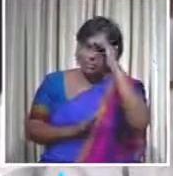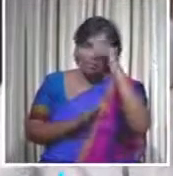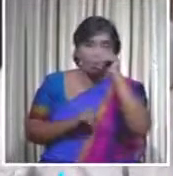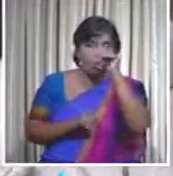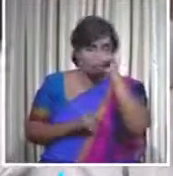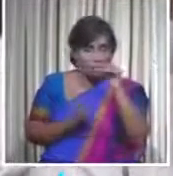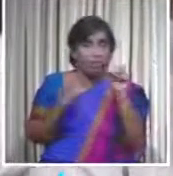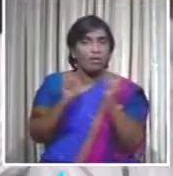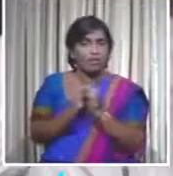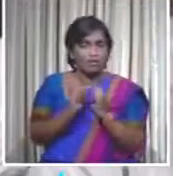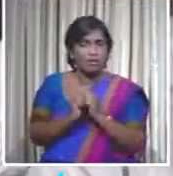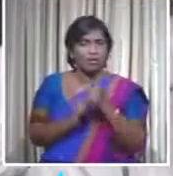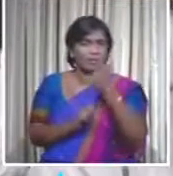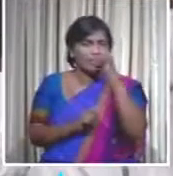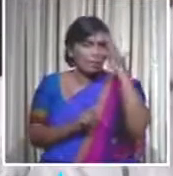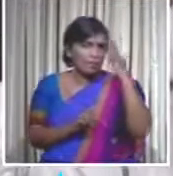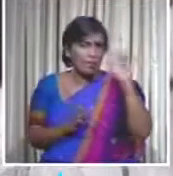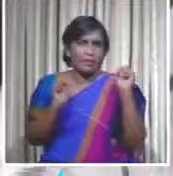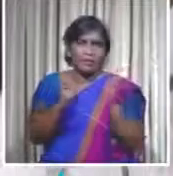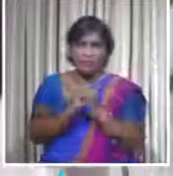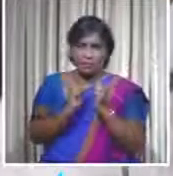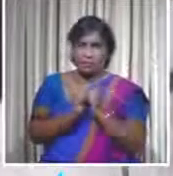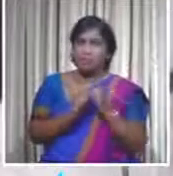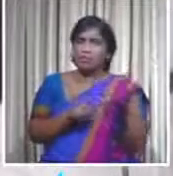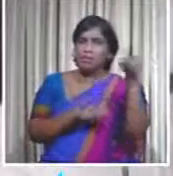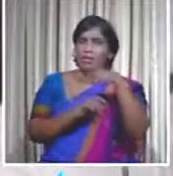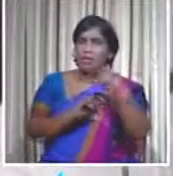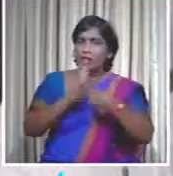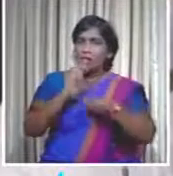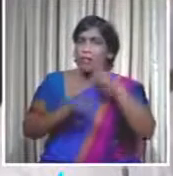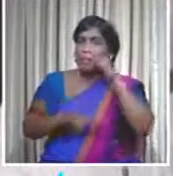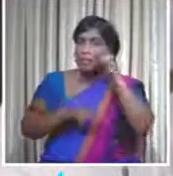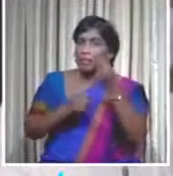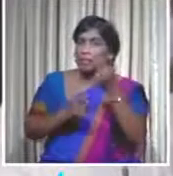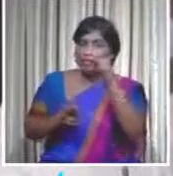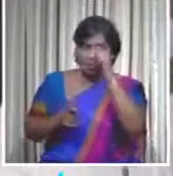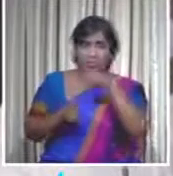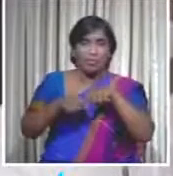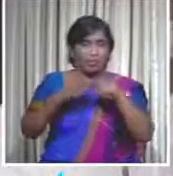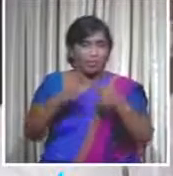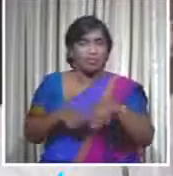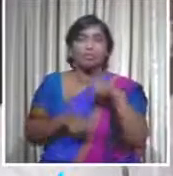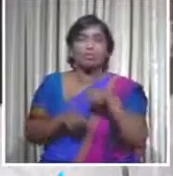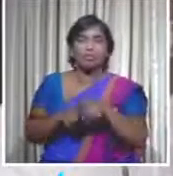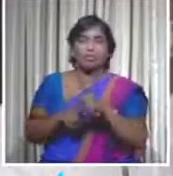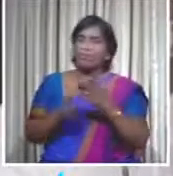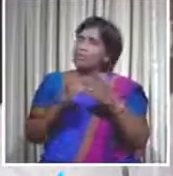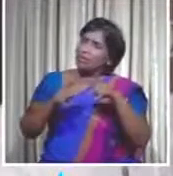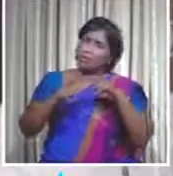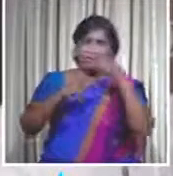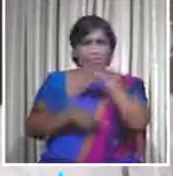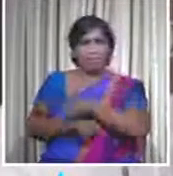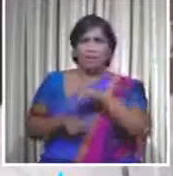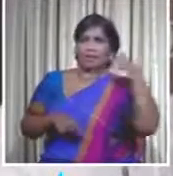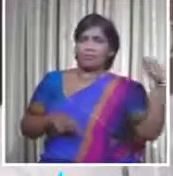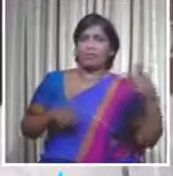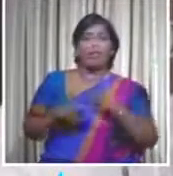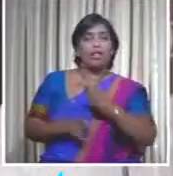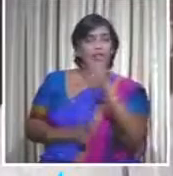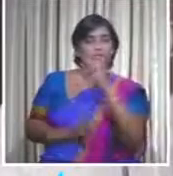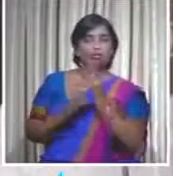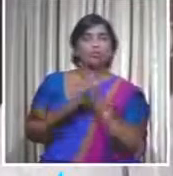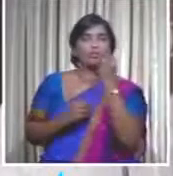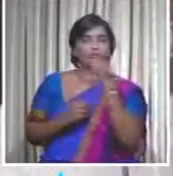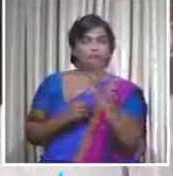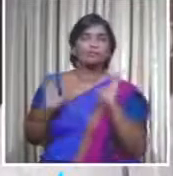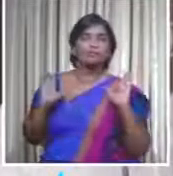හොරකම් කරනවා නම් වංචාවල් කරනවා නම් ඒගොල්ලෝ මේ රටේ ජනතාවගේ මුදල් අවභාවිතාව කරනවා නම් කොයි පැත්තේ හිටියත් ඒකට දඬුවම් දෙන්න ඕනේ